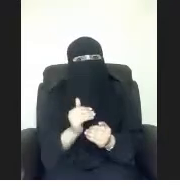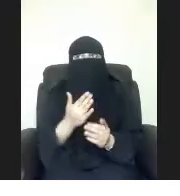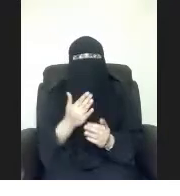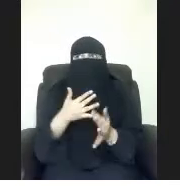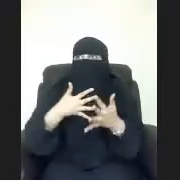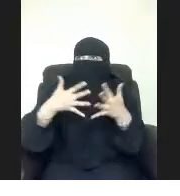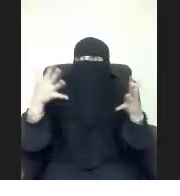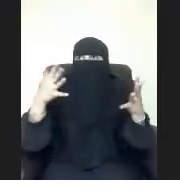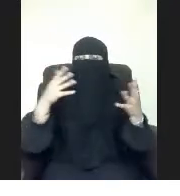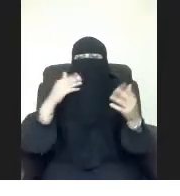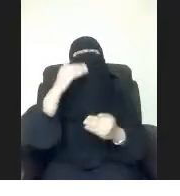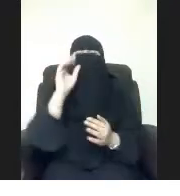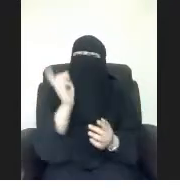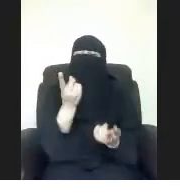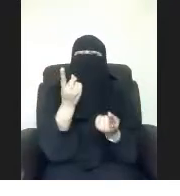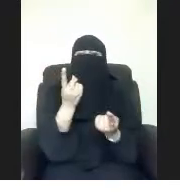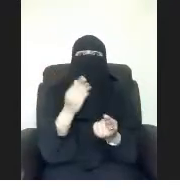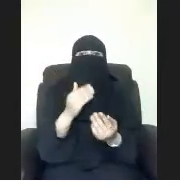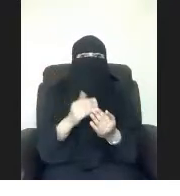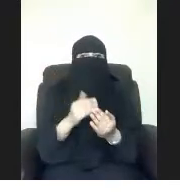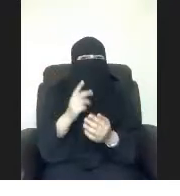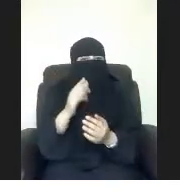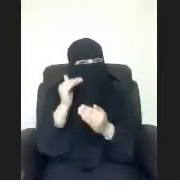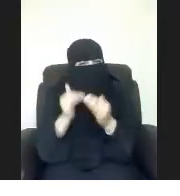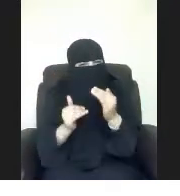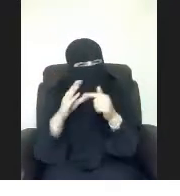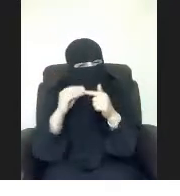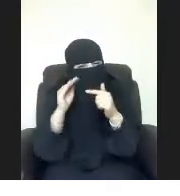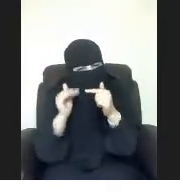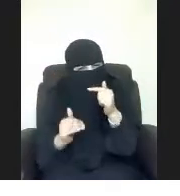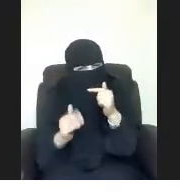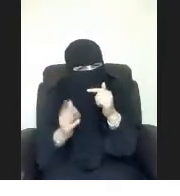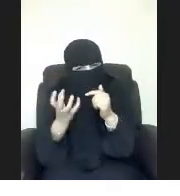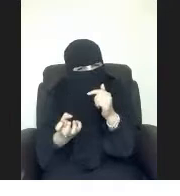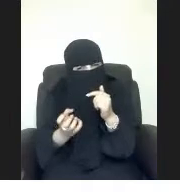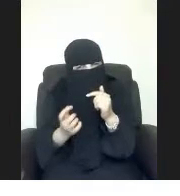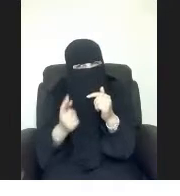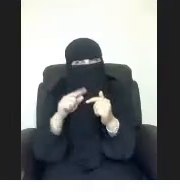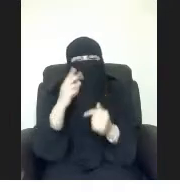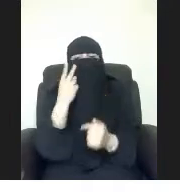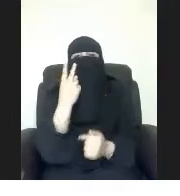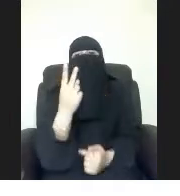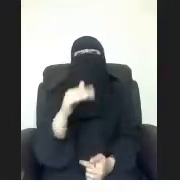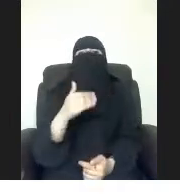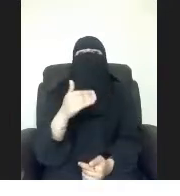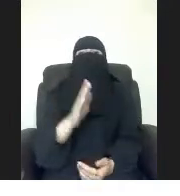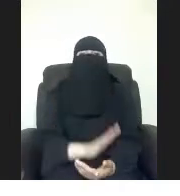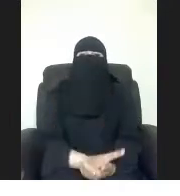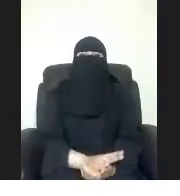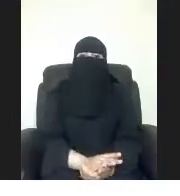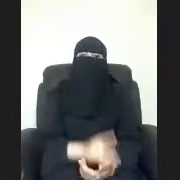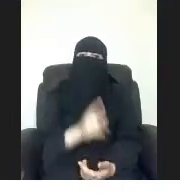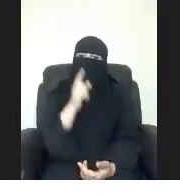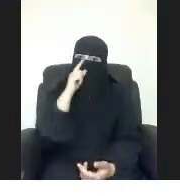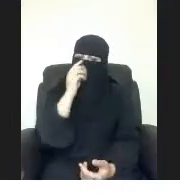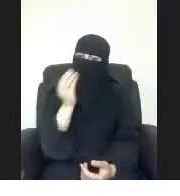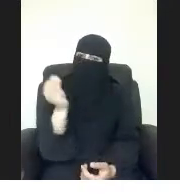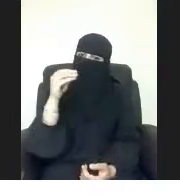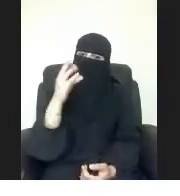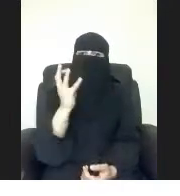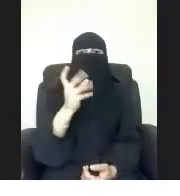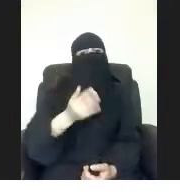فرصة رائعة للطلاب للتعلم مع أقرانهم، هو البير ديسكشن الذي تطرق إليه الأساتذة الفضلاء